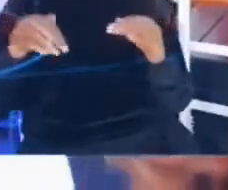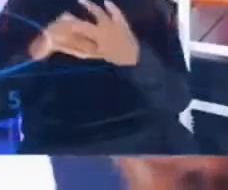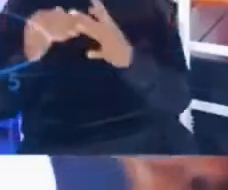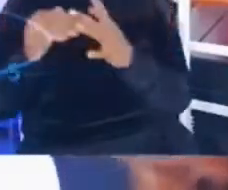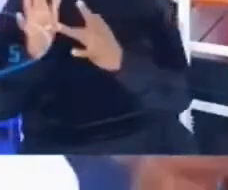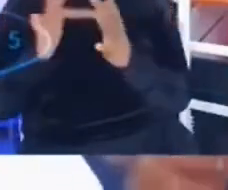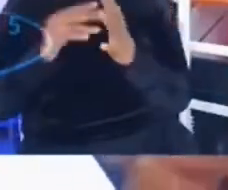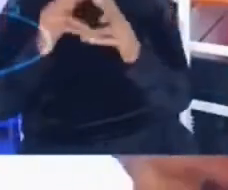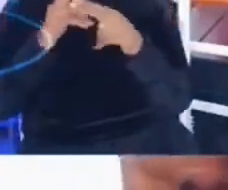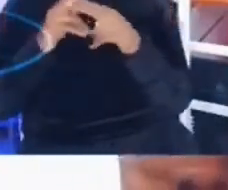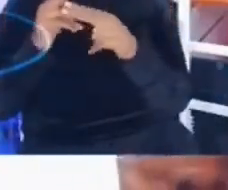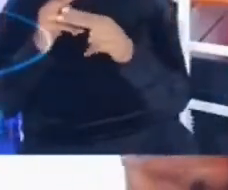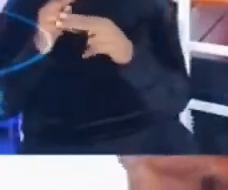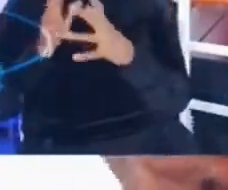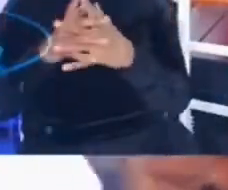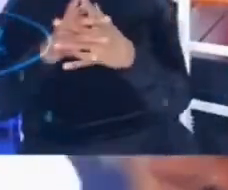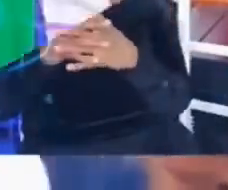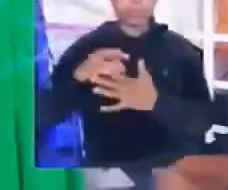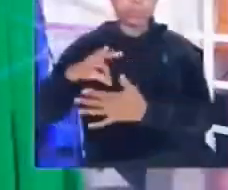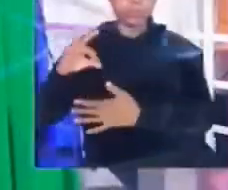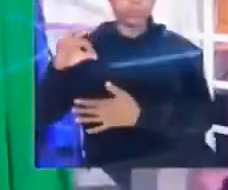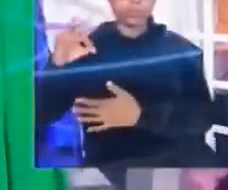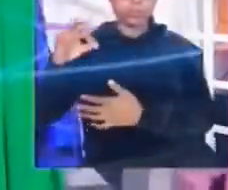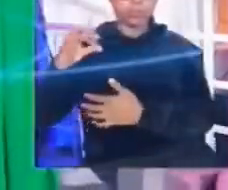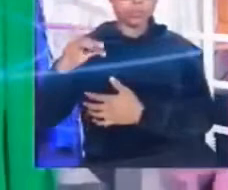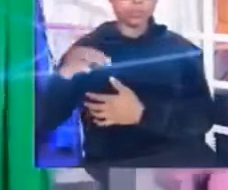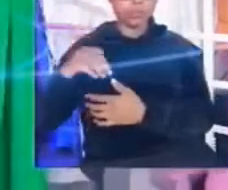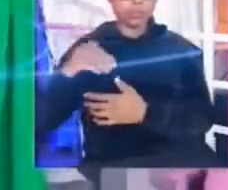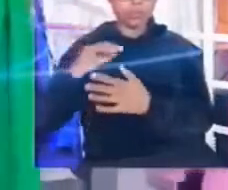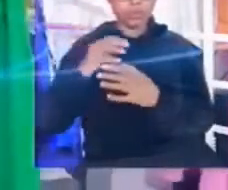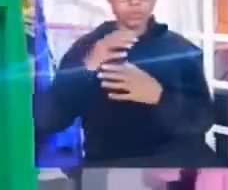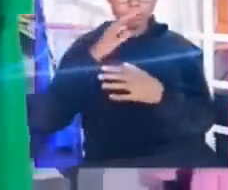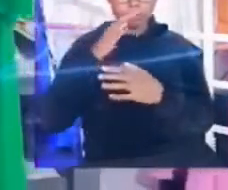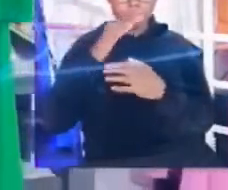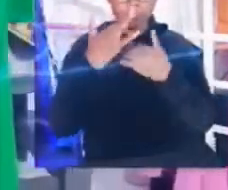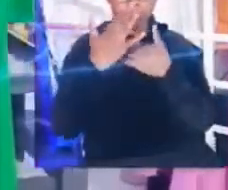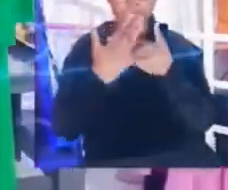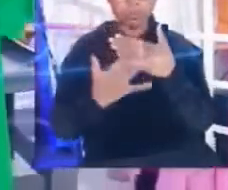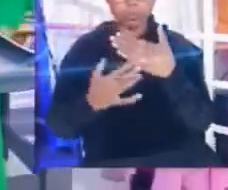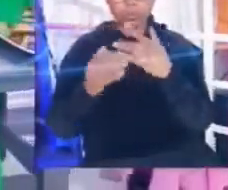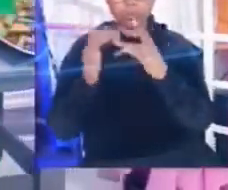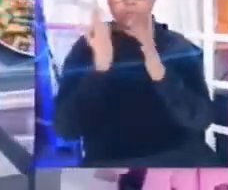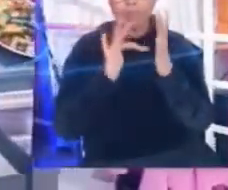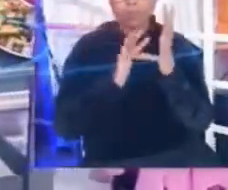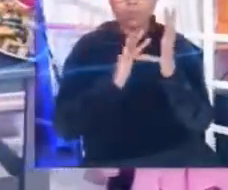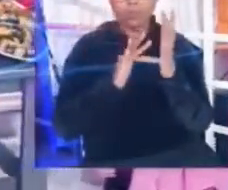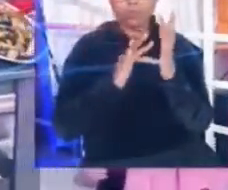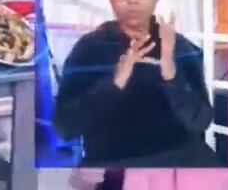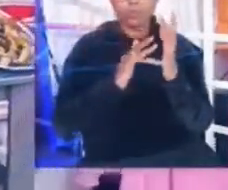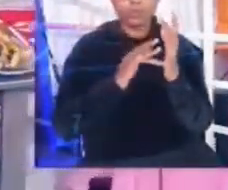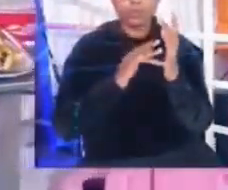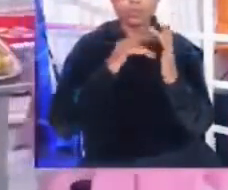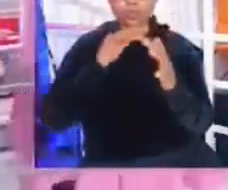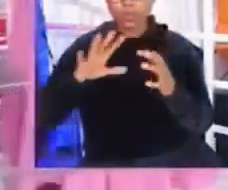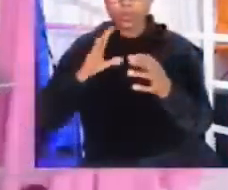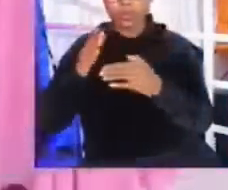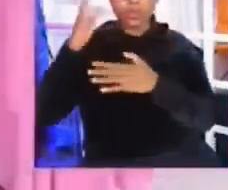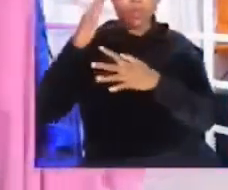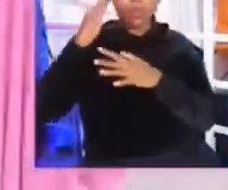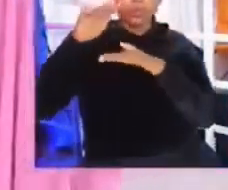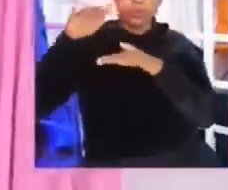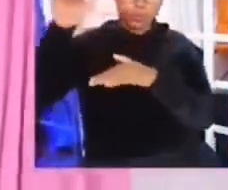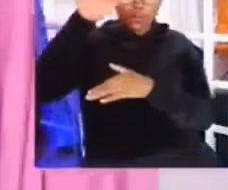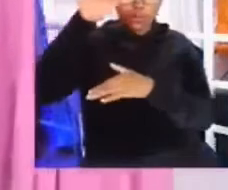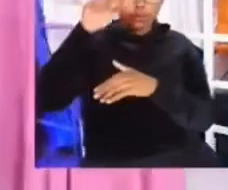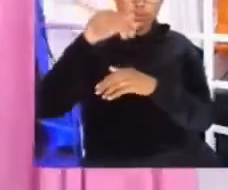tariki igiri mweli wa keda. Ukinyua dhakameno. Ne dhakame ya Jesu Kristo mwuru wa gai ule ya weiguru muno.